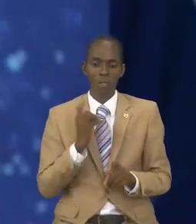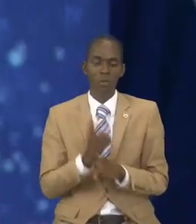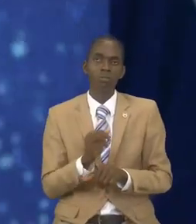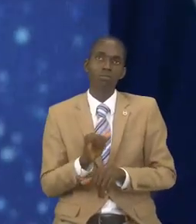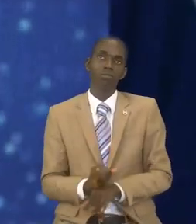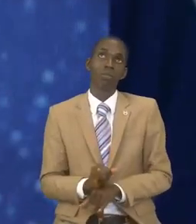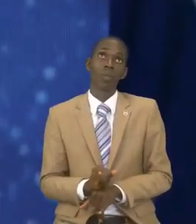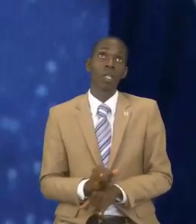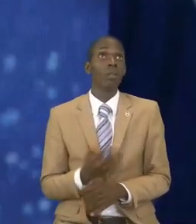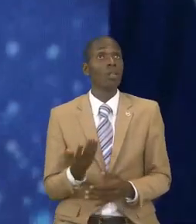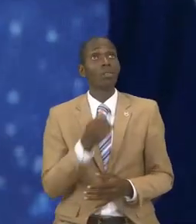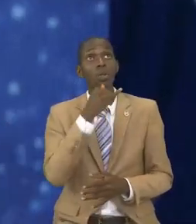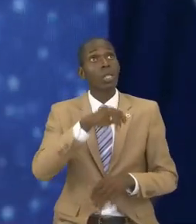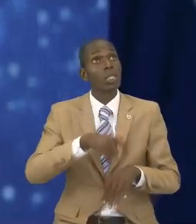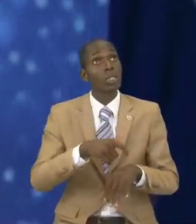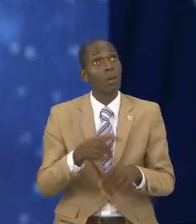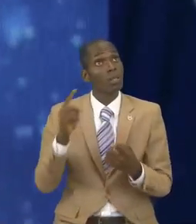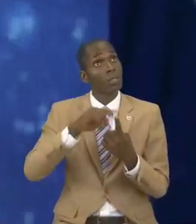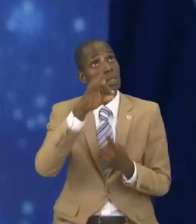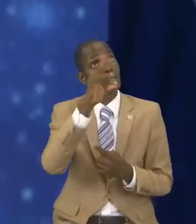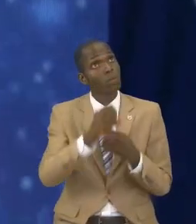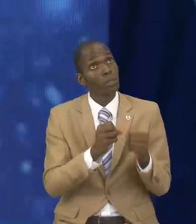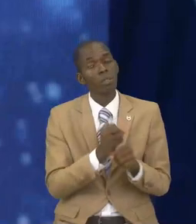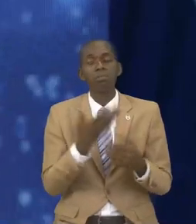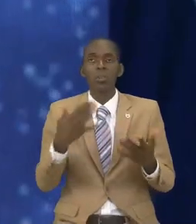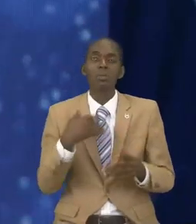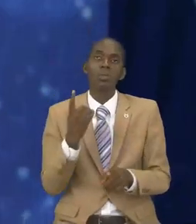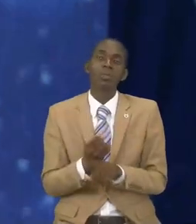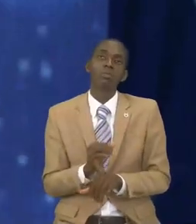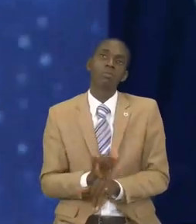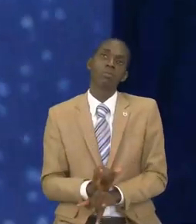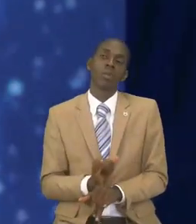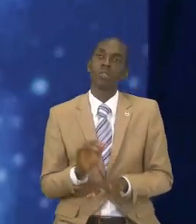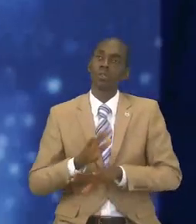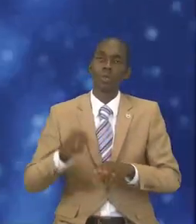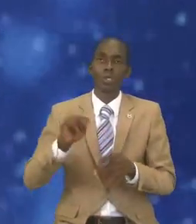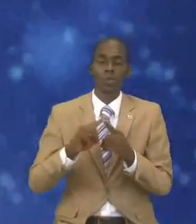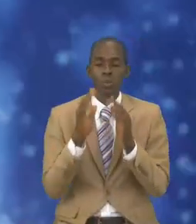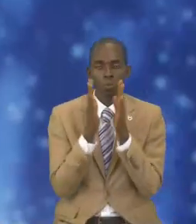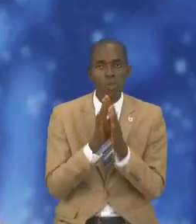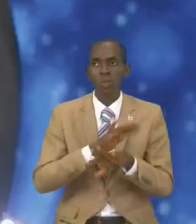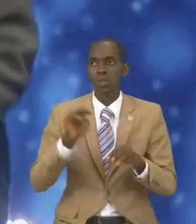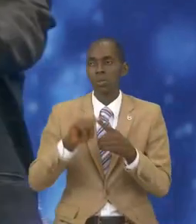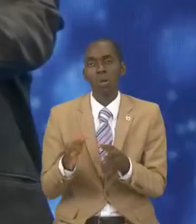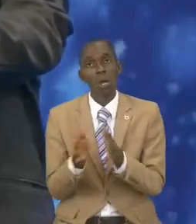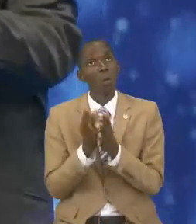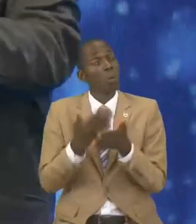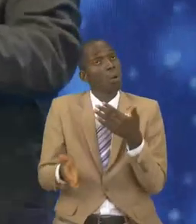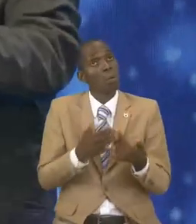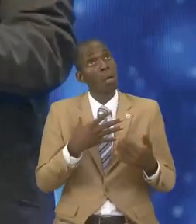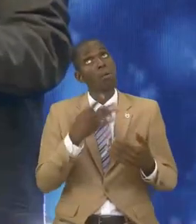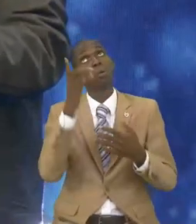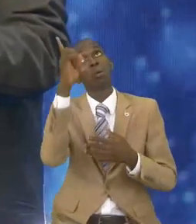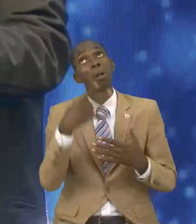oh, il verra que j'ai 70 ans maintenant, nous n'avons pas besoin de prier. Tout ce qui va arriver,